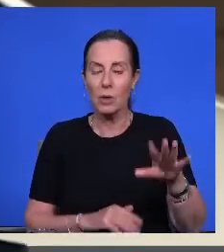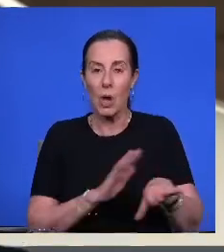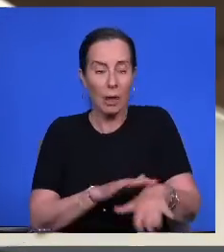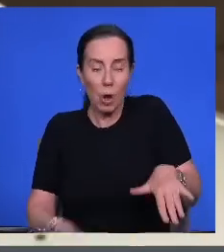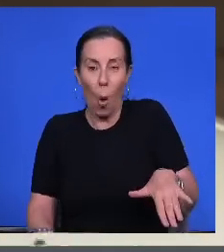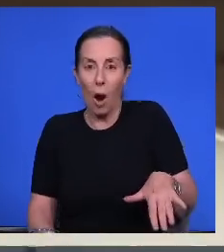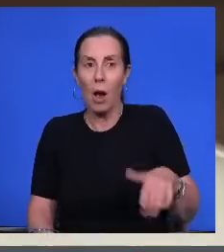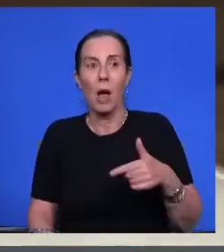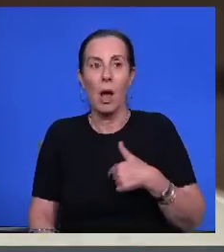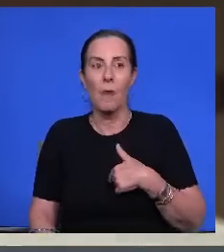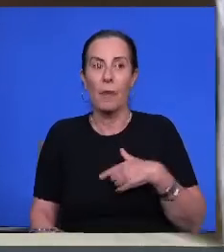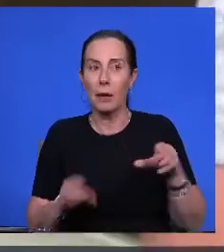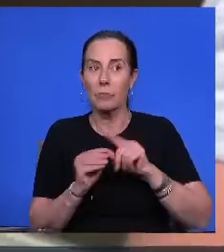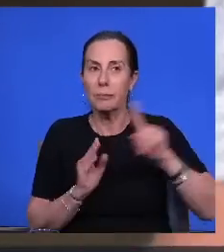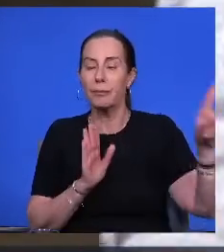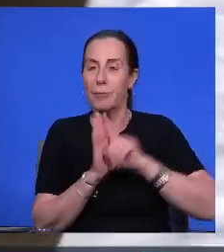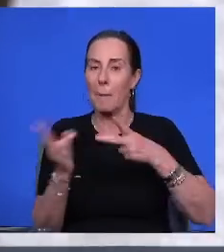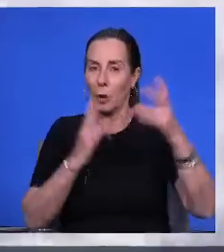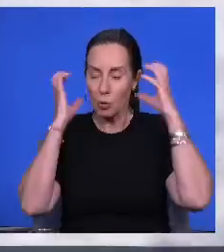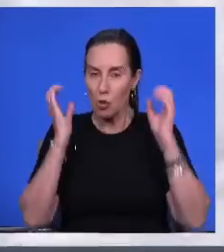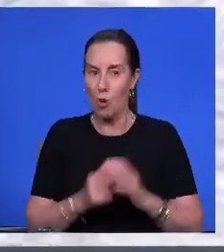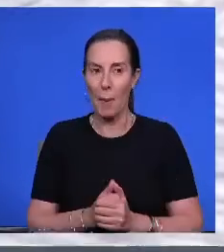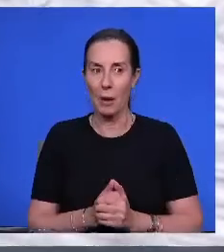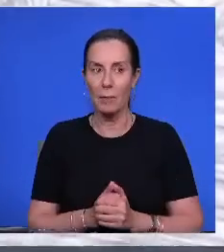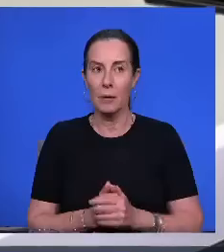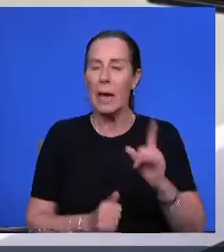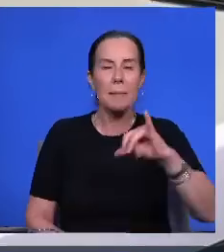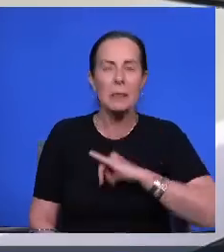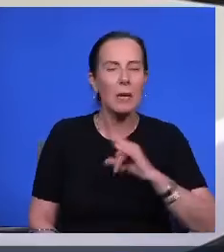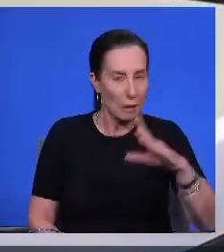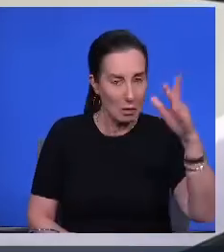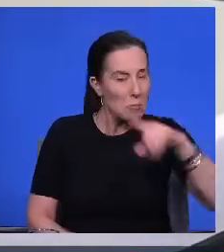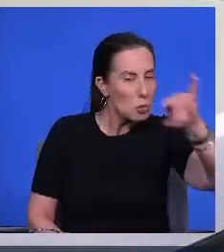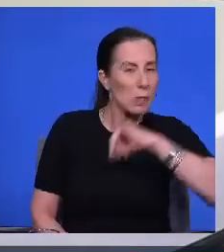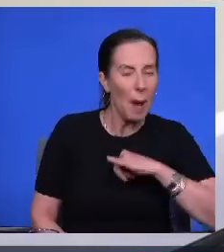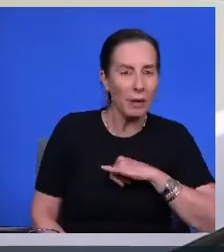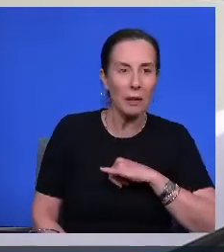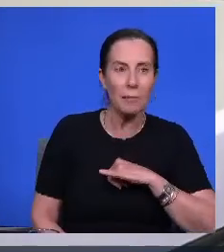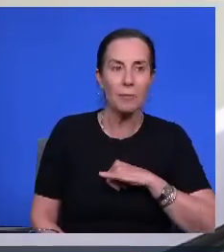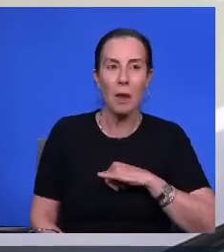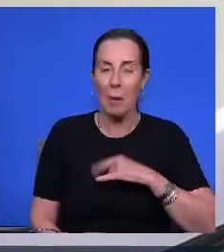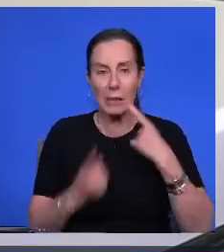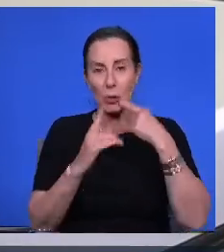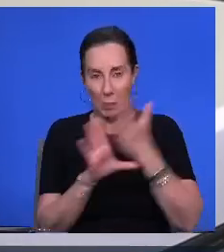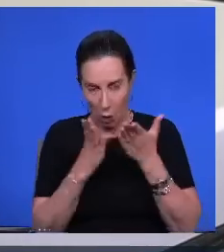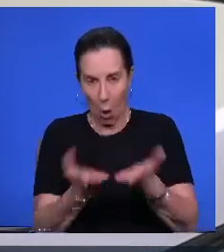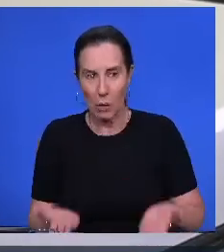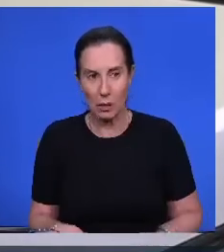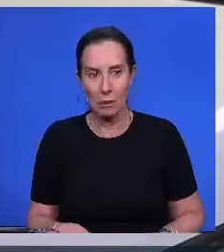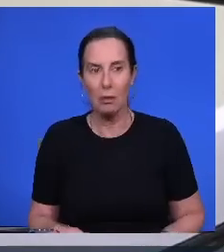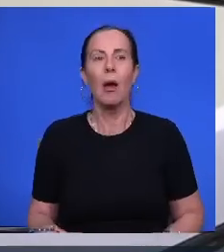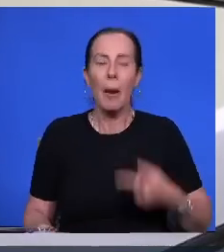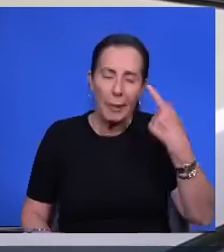שבוע נמצא בתל השומר? את מי זה מעניין? את המדינה זה מעניין? ומה, השיחות פסיכולוגיות עוזרות? לא, אז מדברים, מנסים